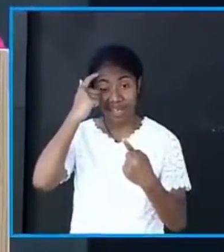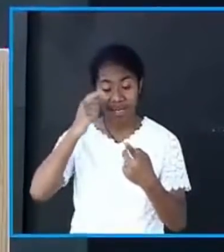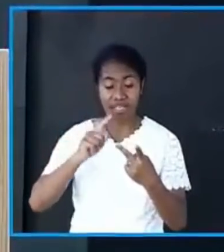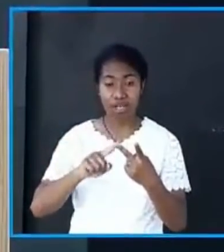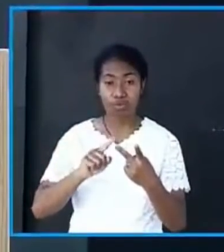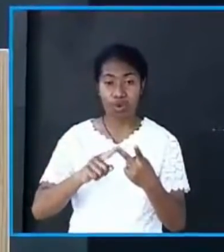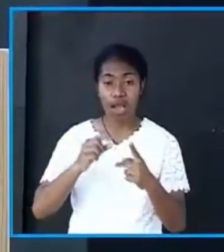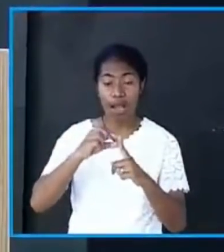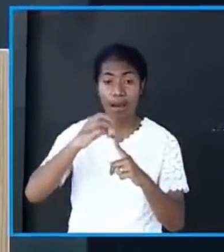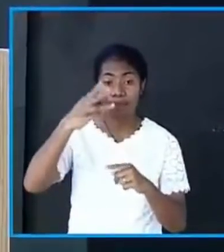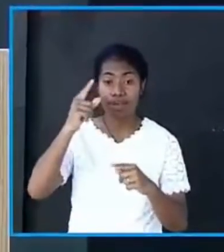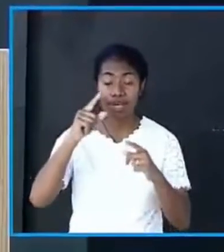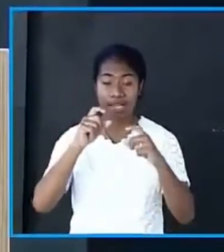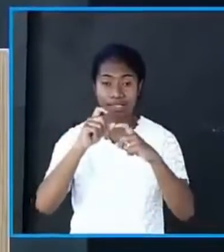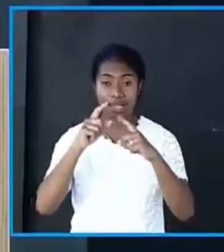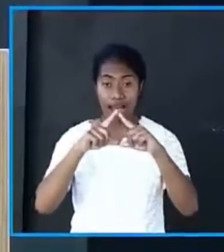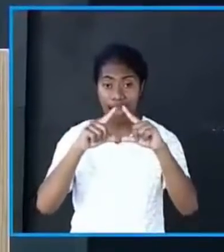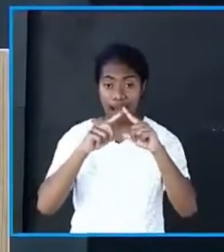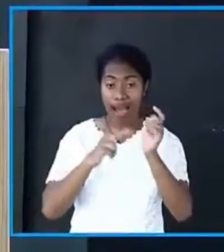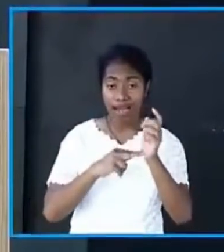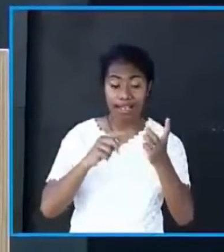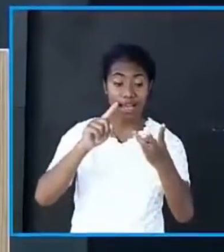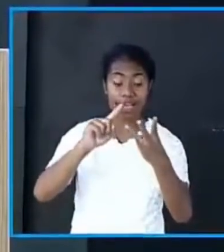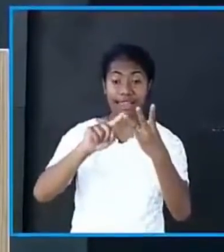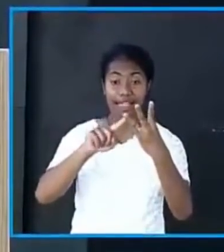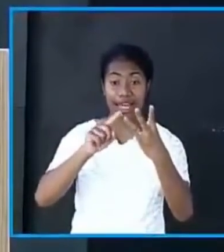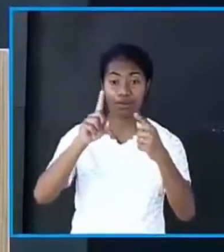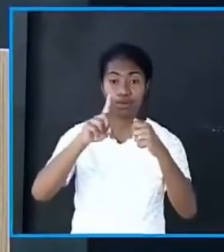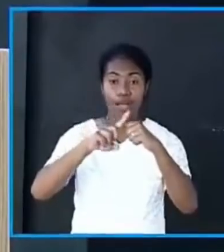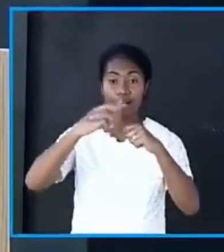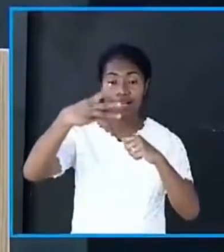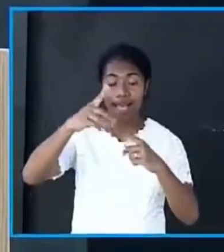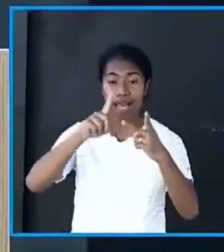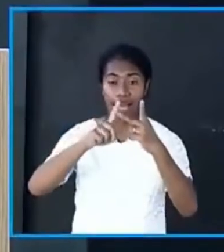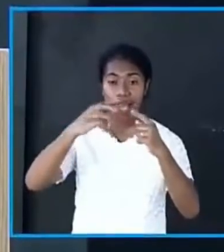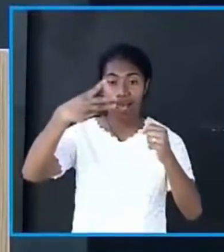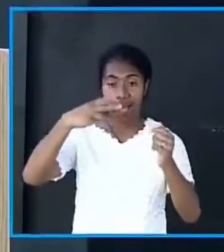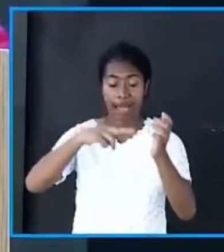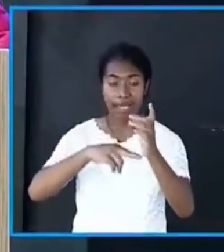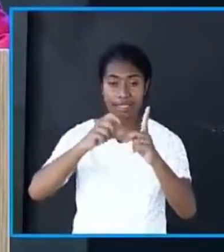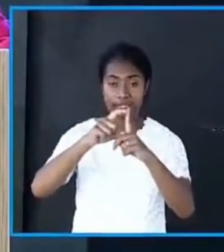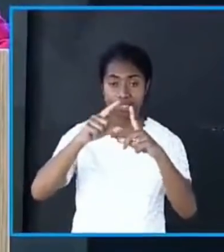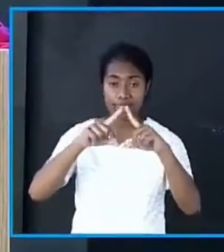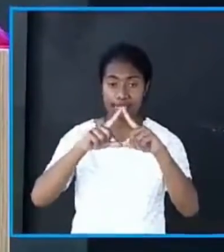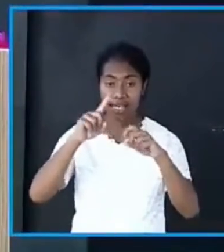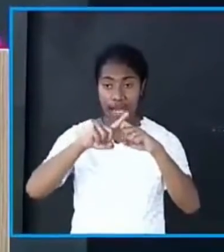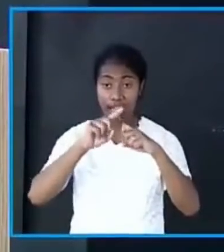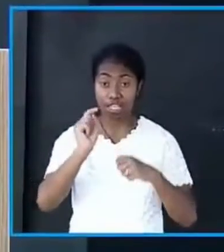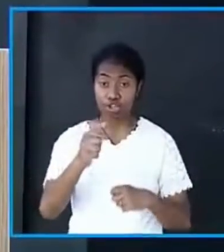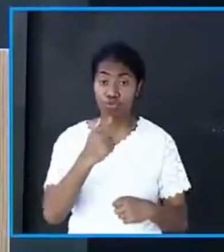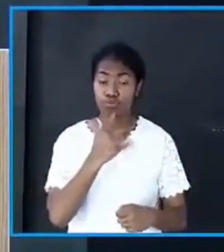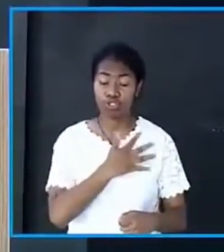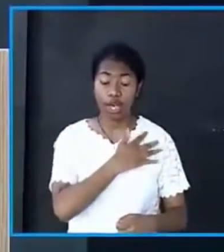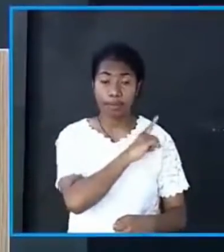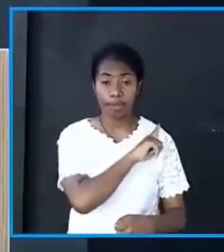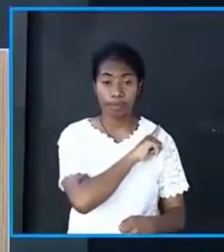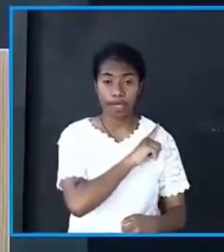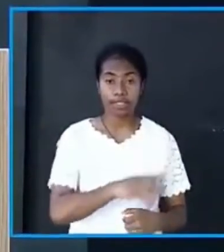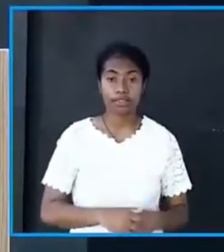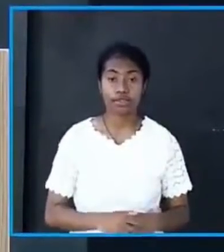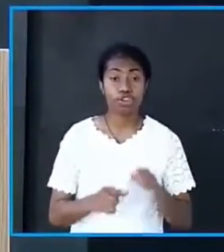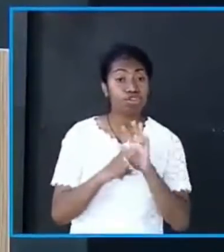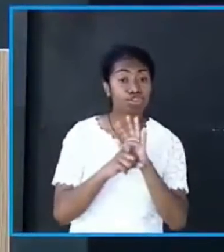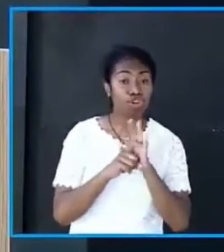itu namanya pribadi punya pikiran punya perasaan punya kehendak pohon